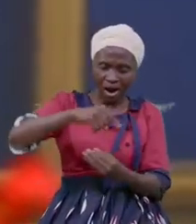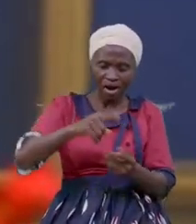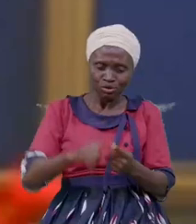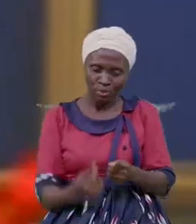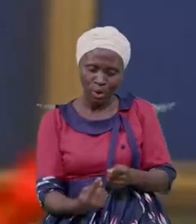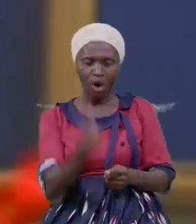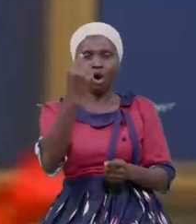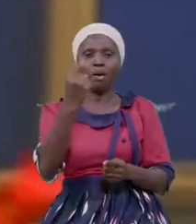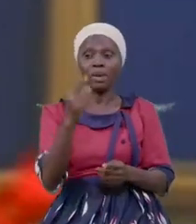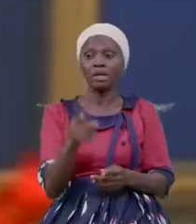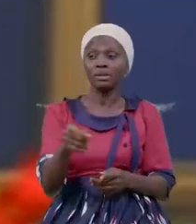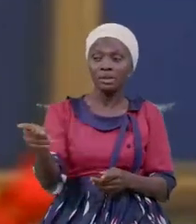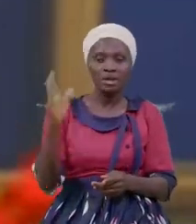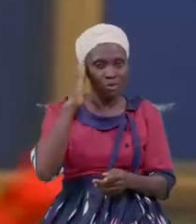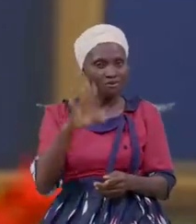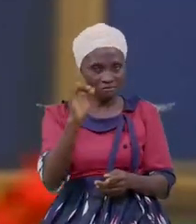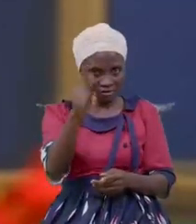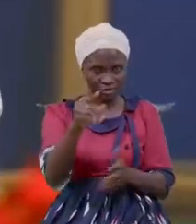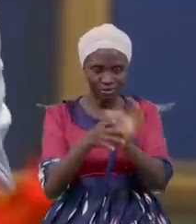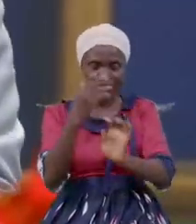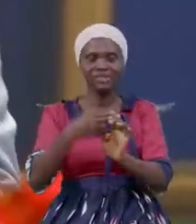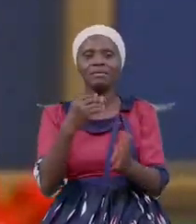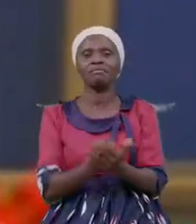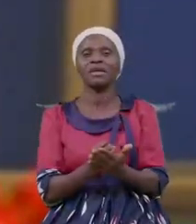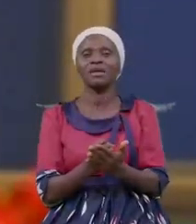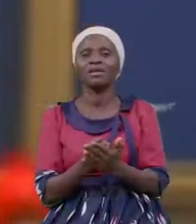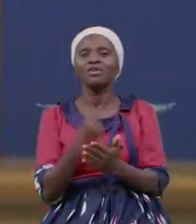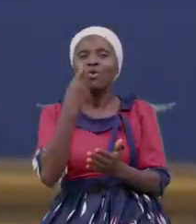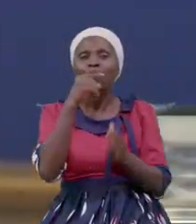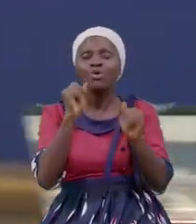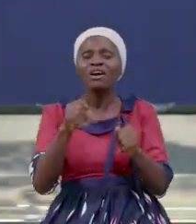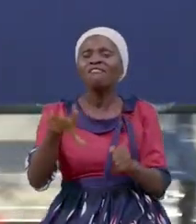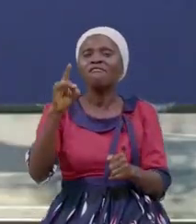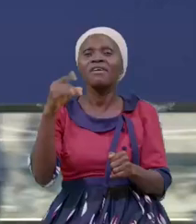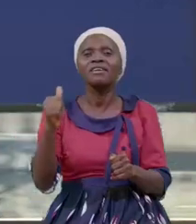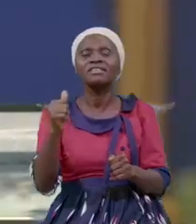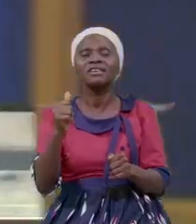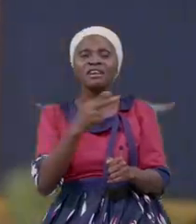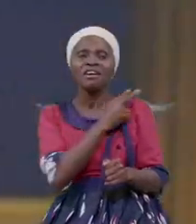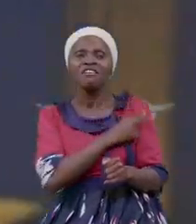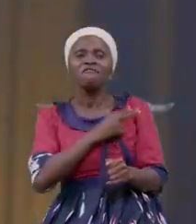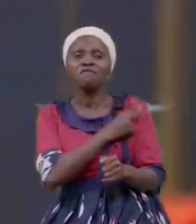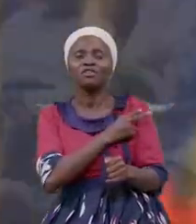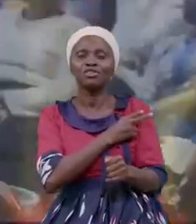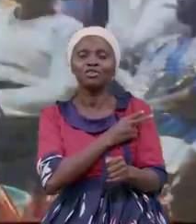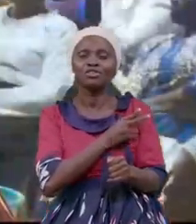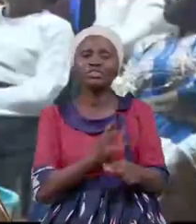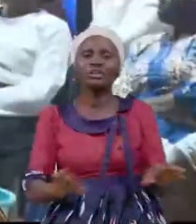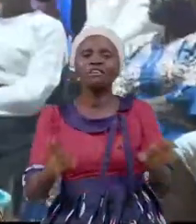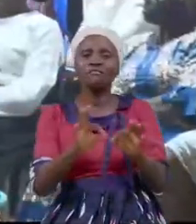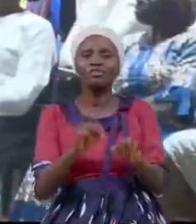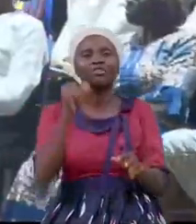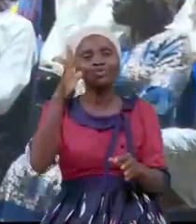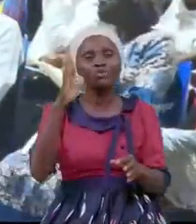trouver une femme vertueuse le président va te trouver le gouvernement le